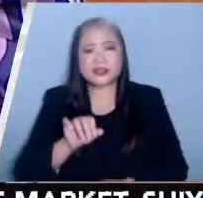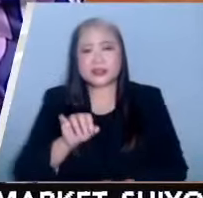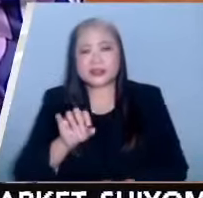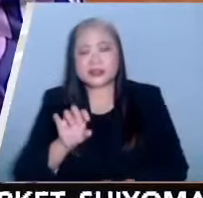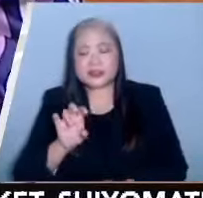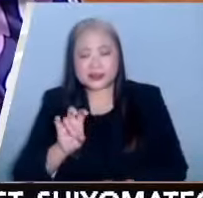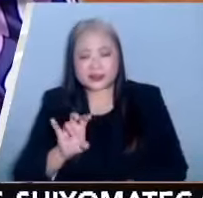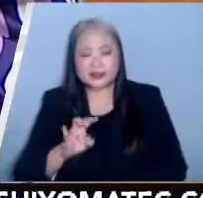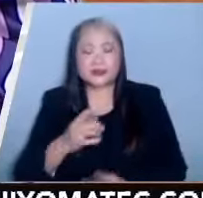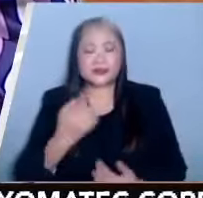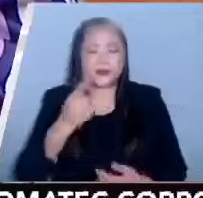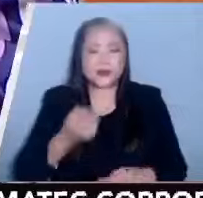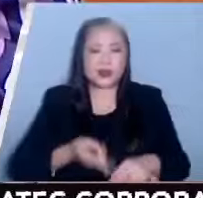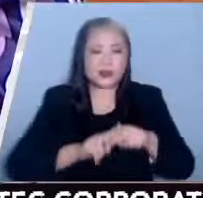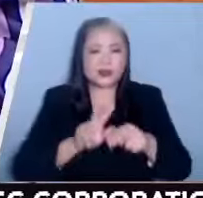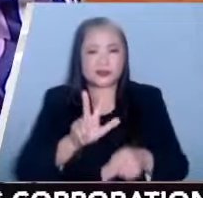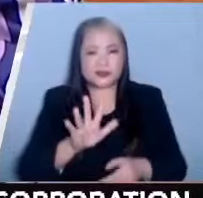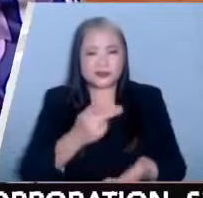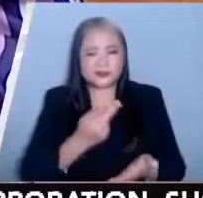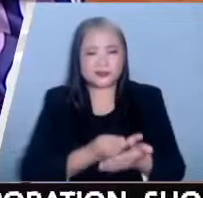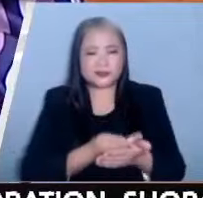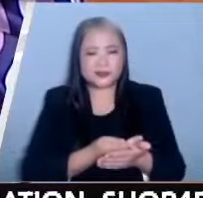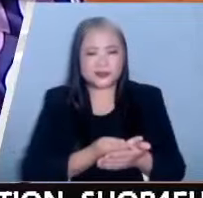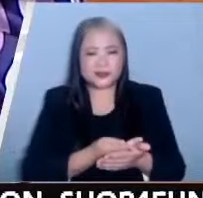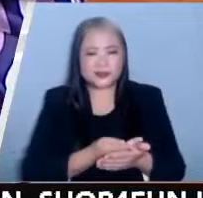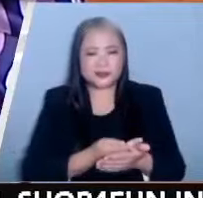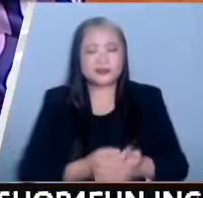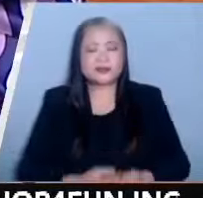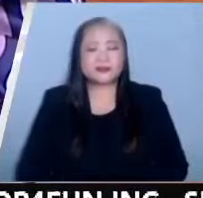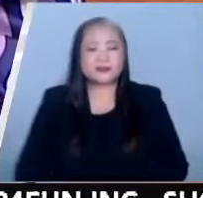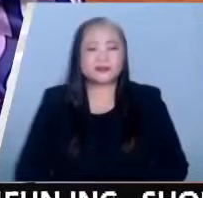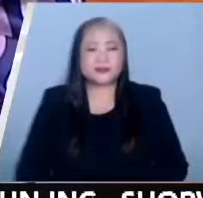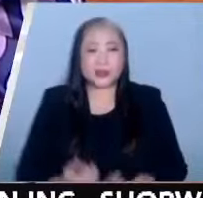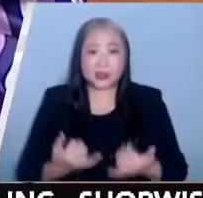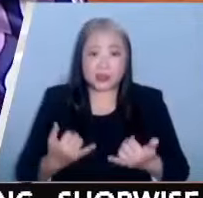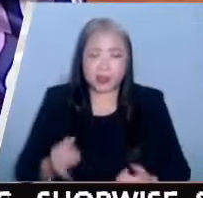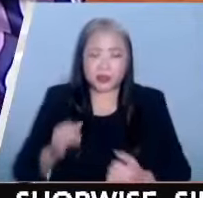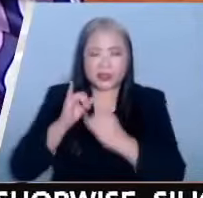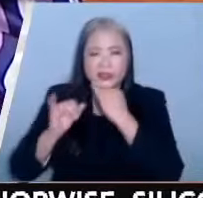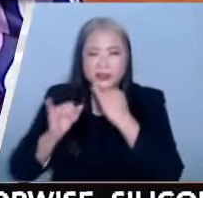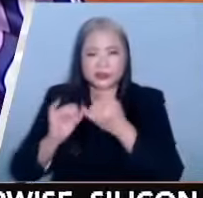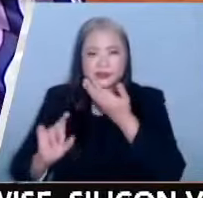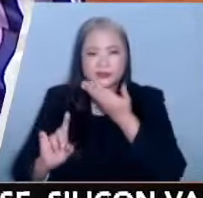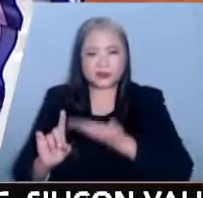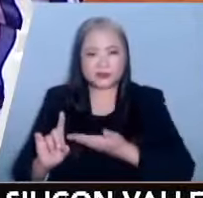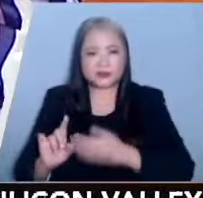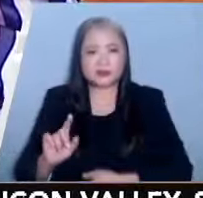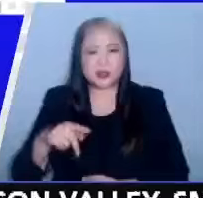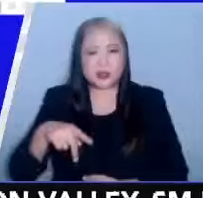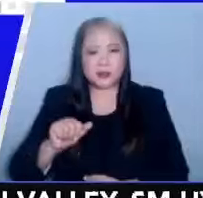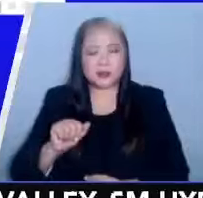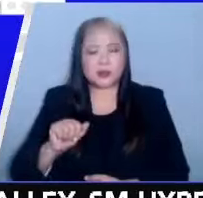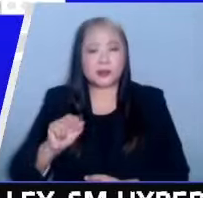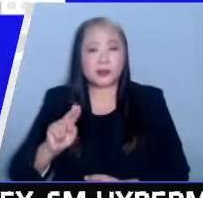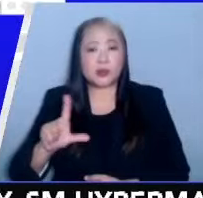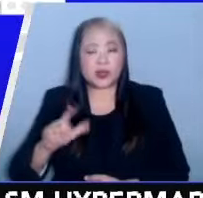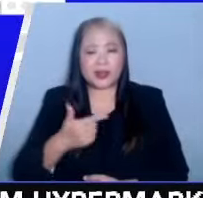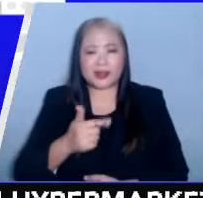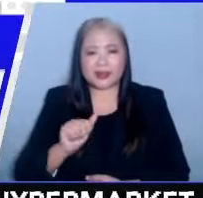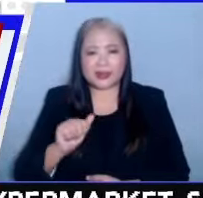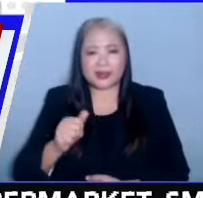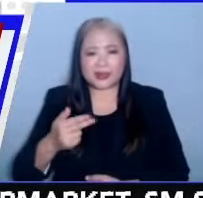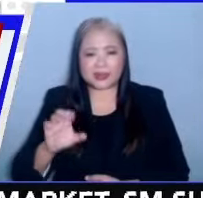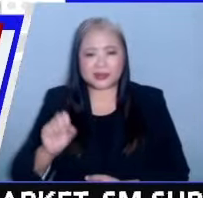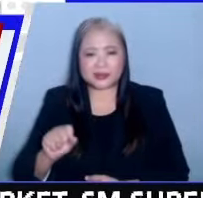sahod sa pribadong sektor sa Metro Manila ngayon naman makakapanayam natin si Paul gajes legislative officer ng trade Union